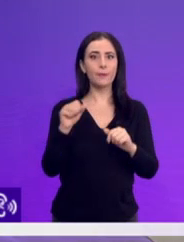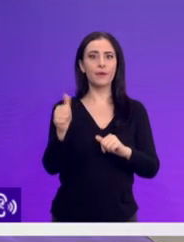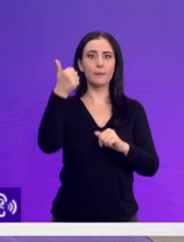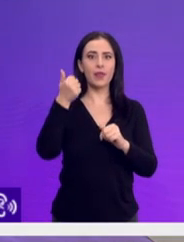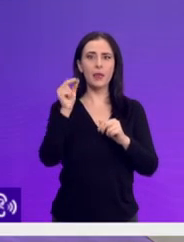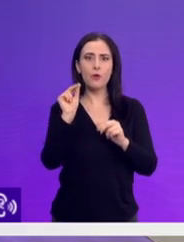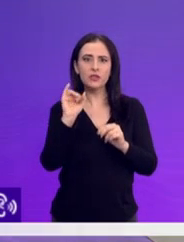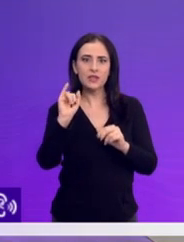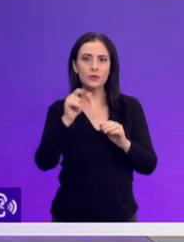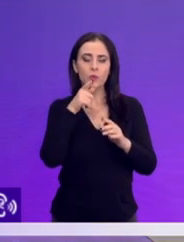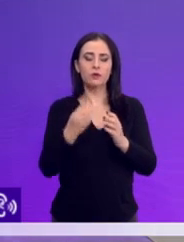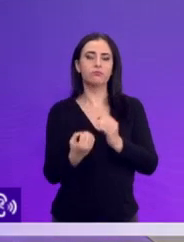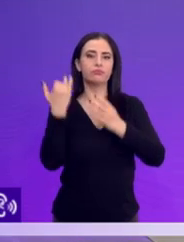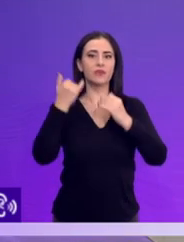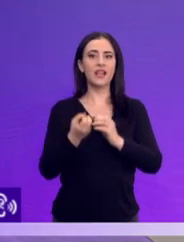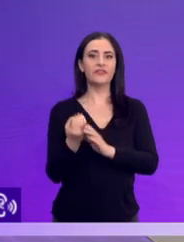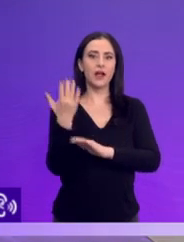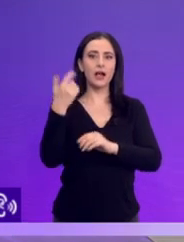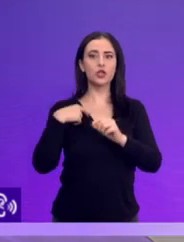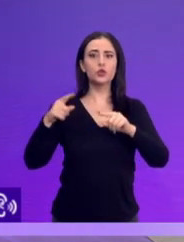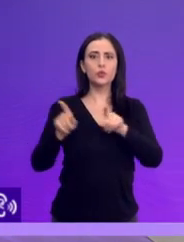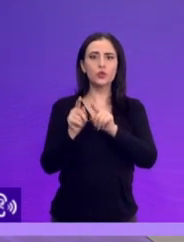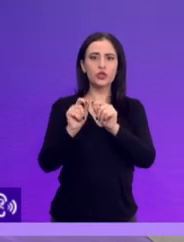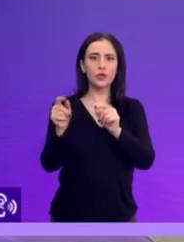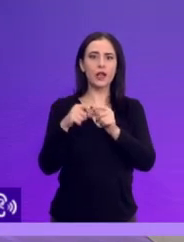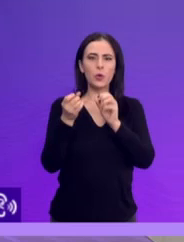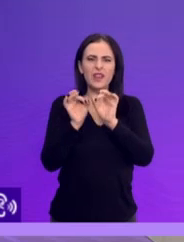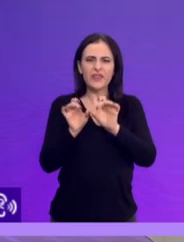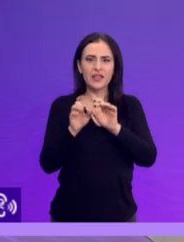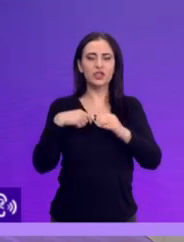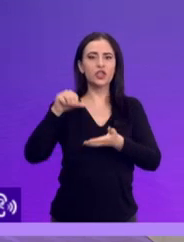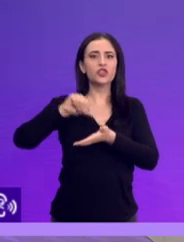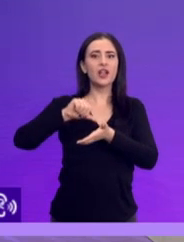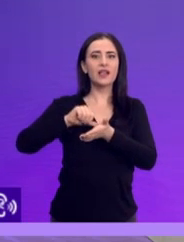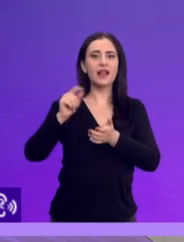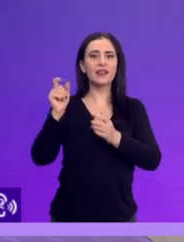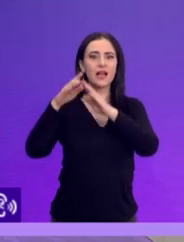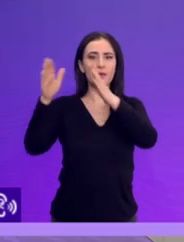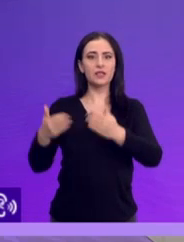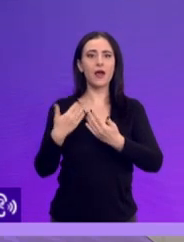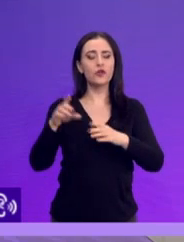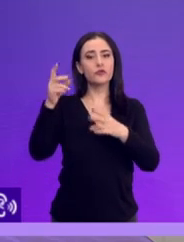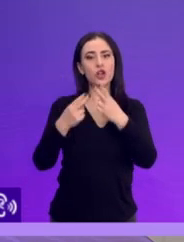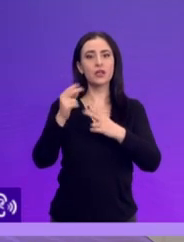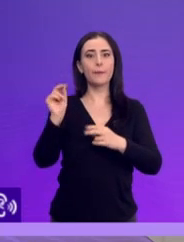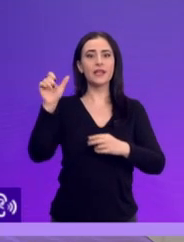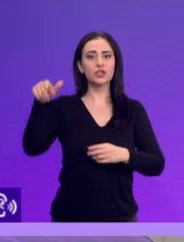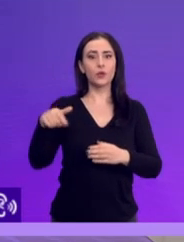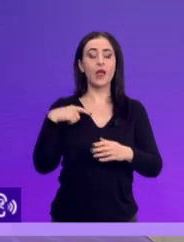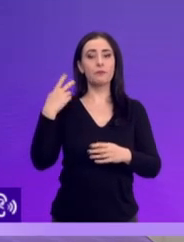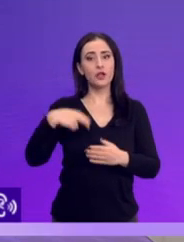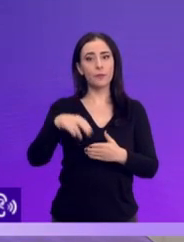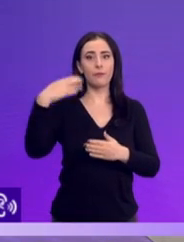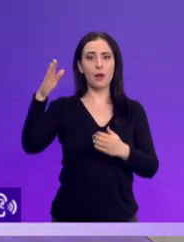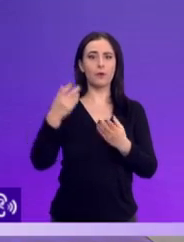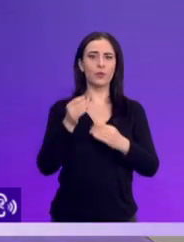ipoteze ale izbucnirii flăcărilor, și anume fie un scurt circuit, fie o defecțiune la centrala termică folosită de pensiune. Pentru mai